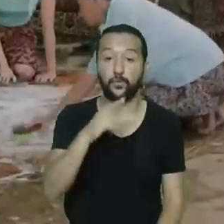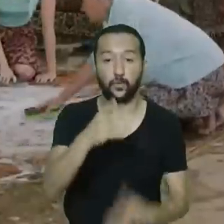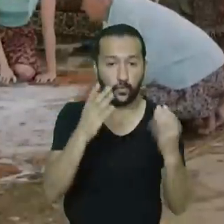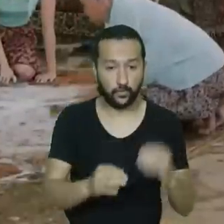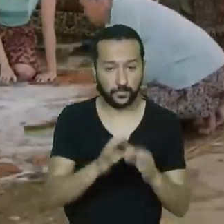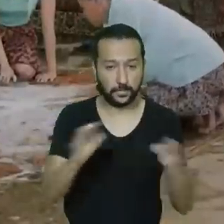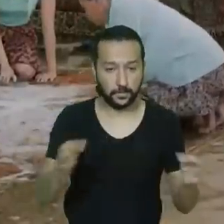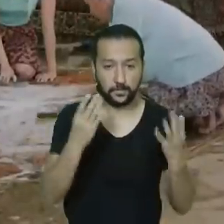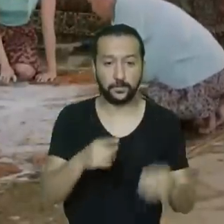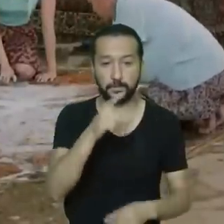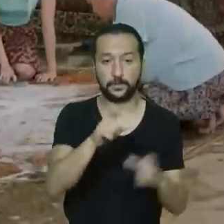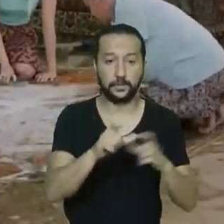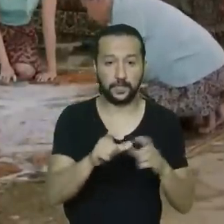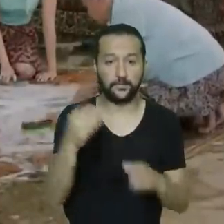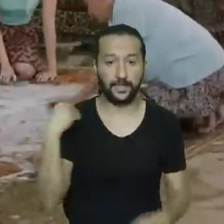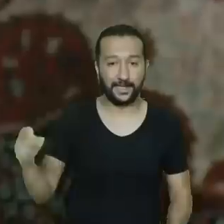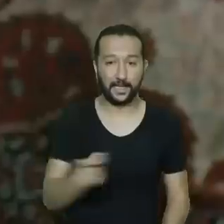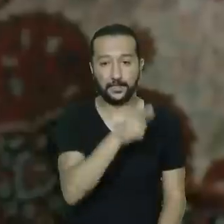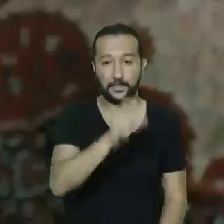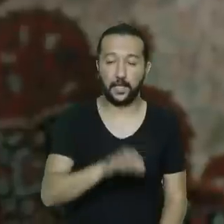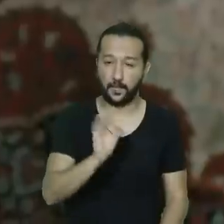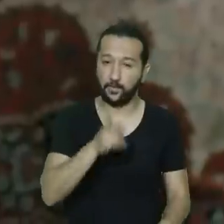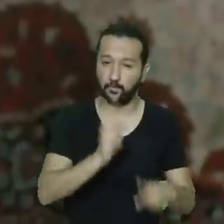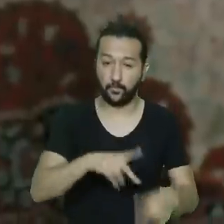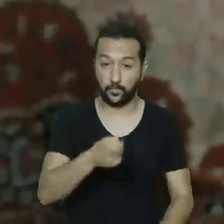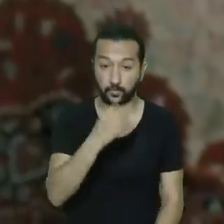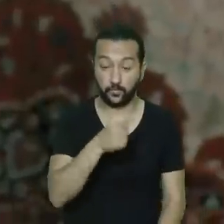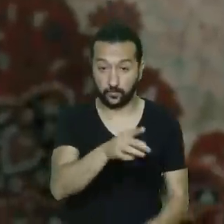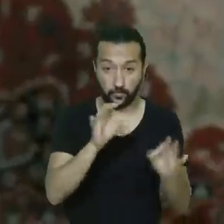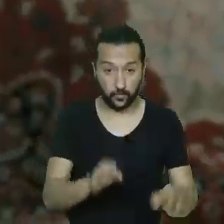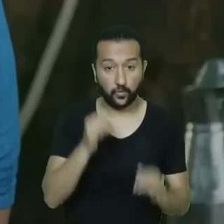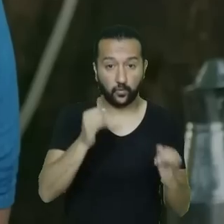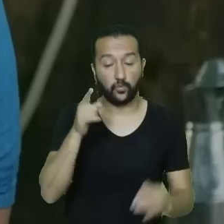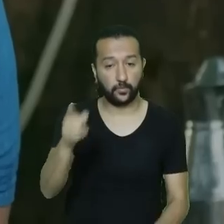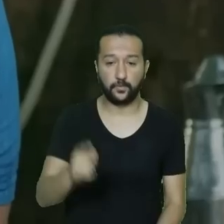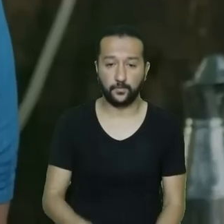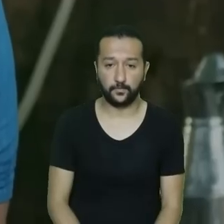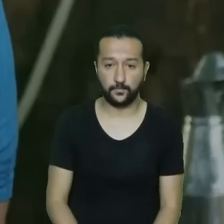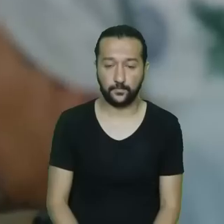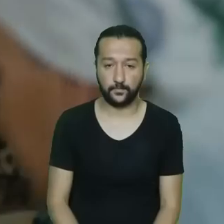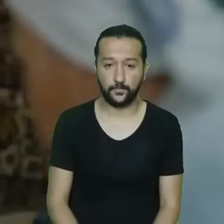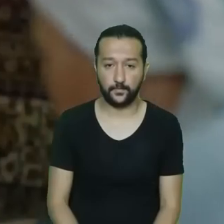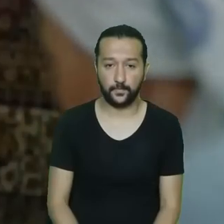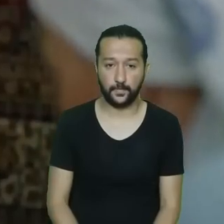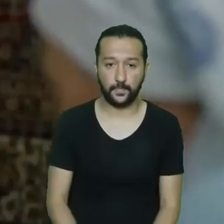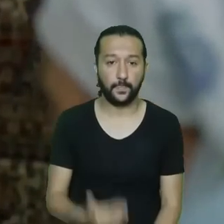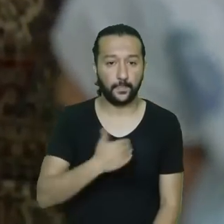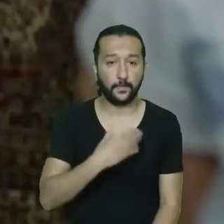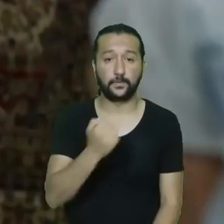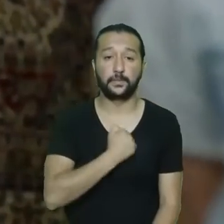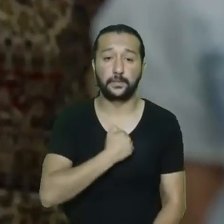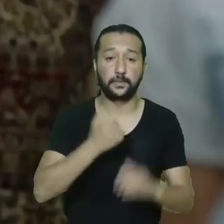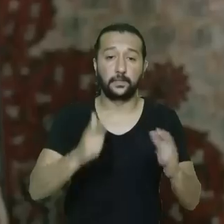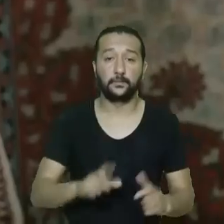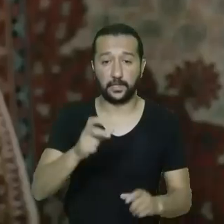mu hiç kız? Sedef yeni kaçmadı mı? Hemen buldu mu birine mört olmayı sıcağı? Zümrüt'ün yüzü düştü. Ben çok